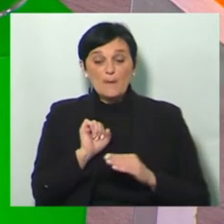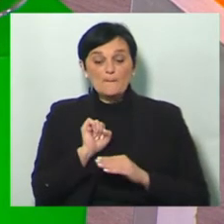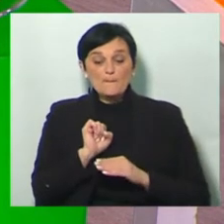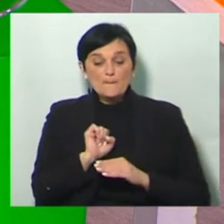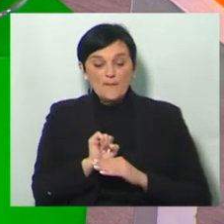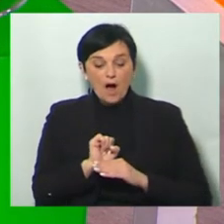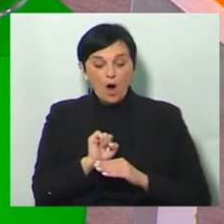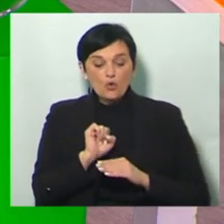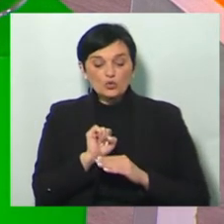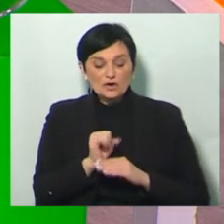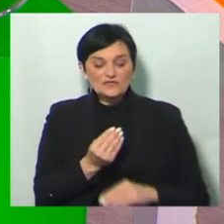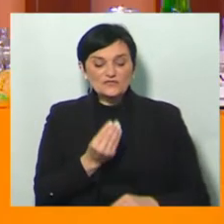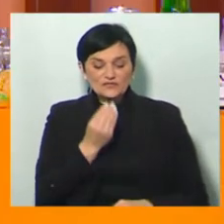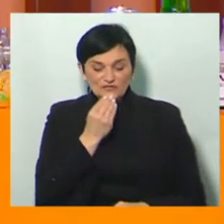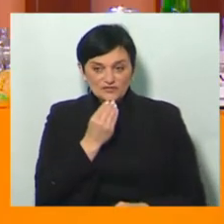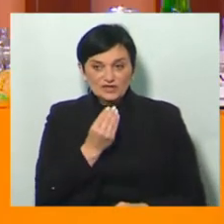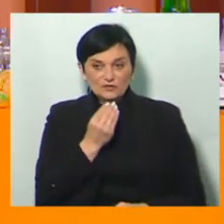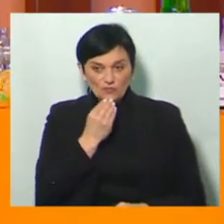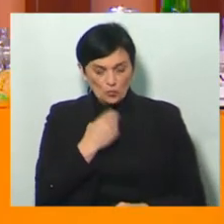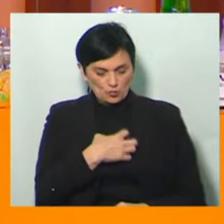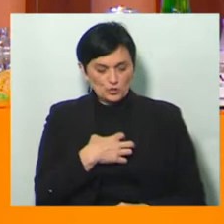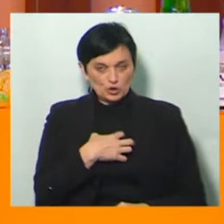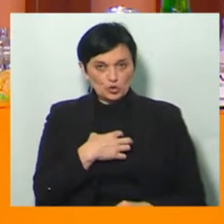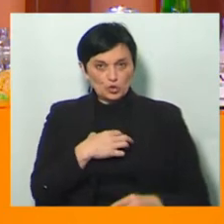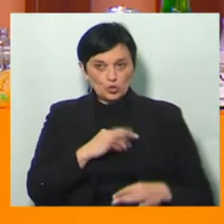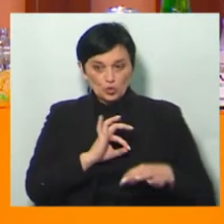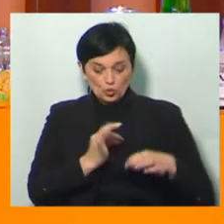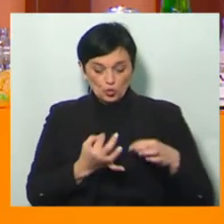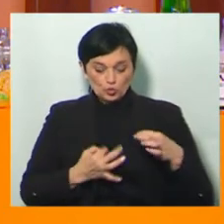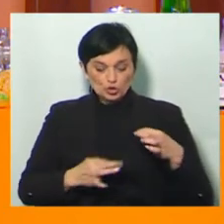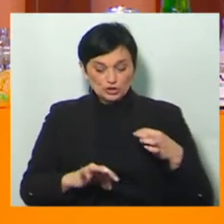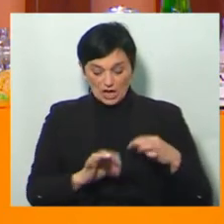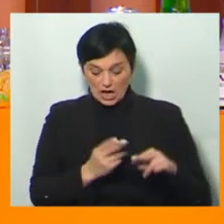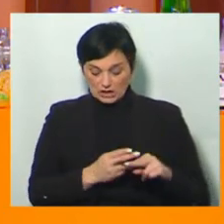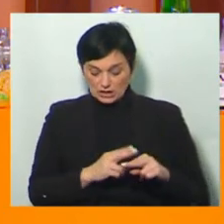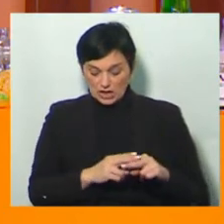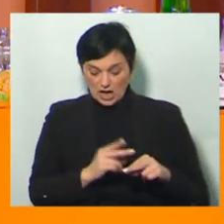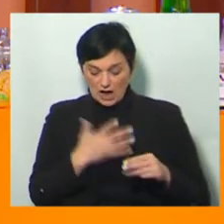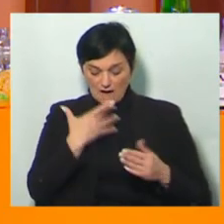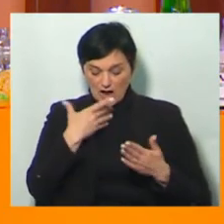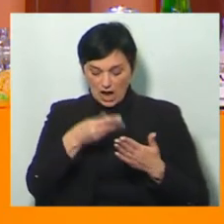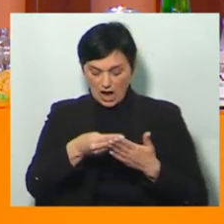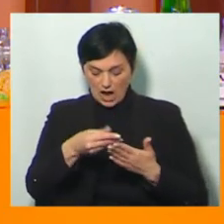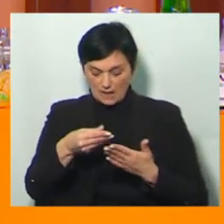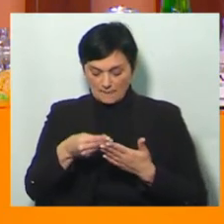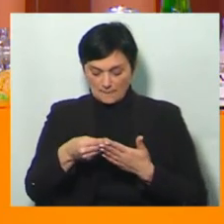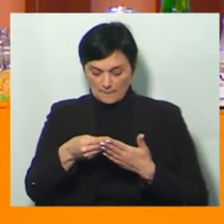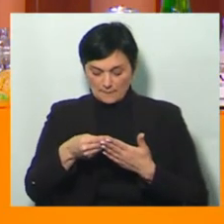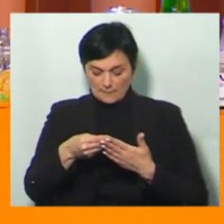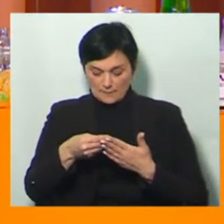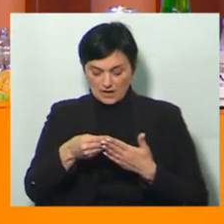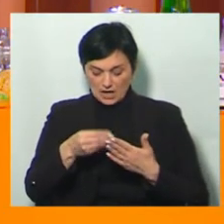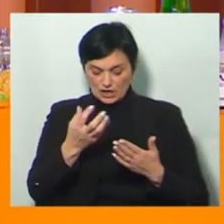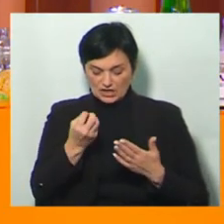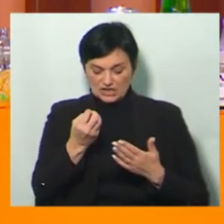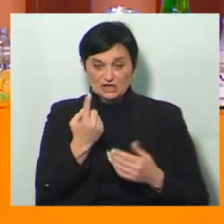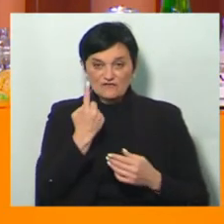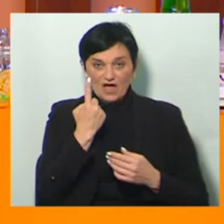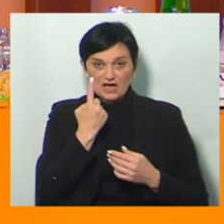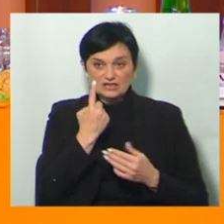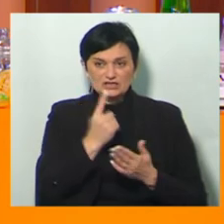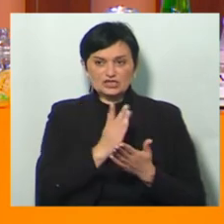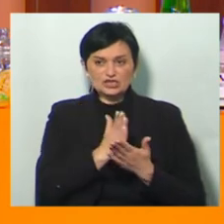პაუზებით ვიკვებოთ, რაც ძალიან მნიშვნელოვანია კუჭნაძლავის ტრაქტისთვის. Ამ თავისებურებასთან ერთად ჩნდება კიდევ